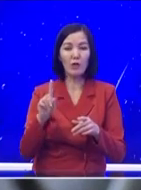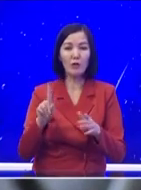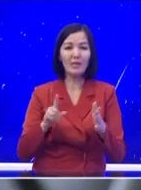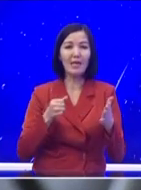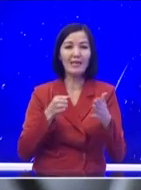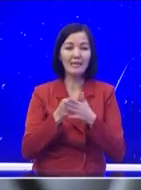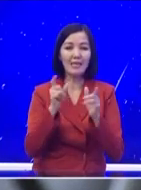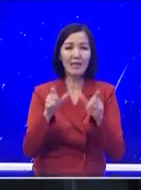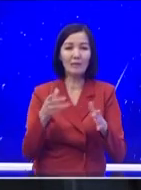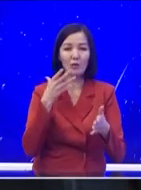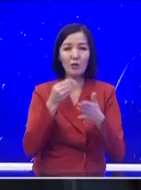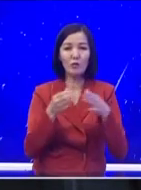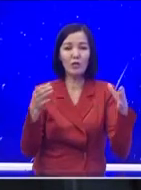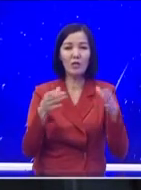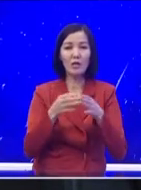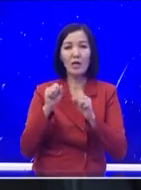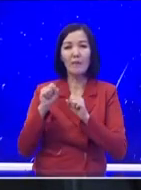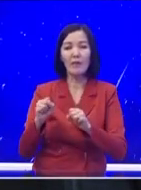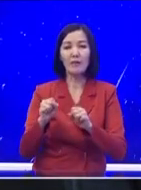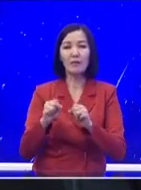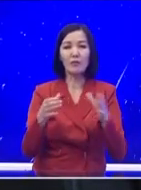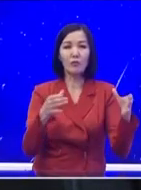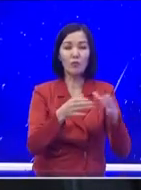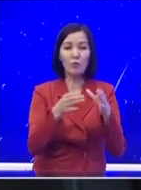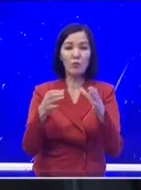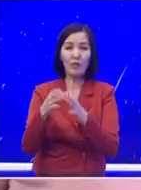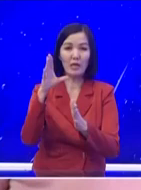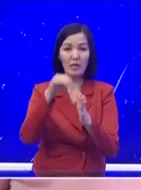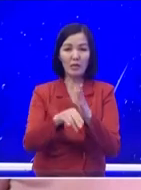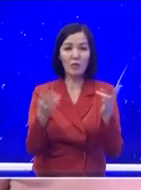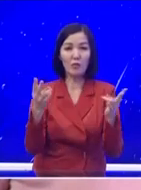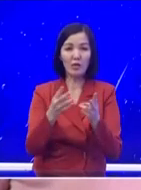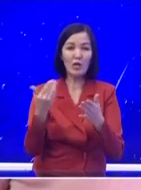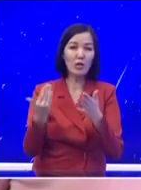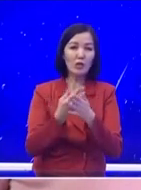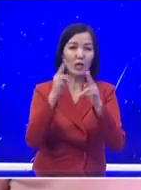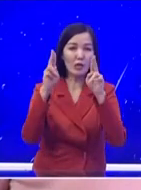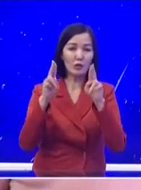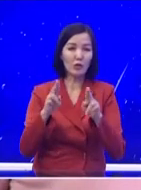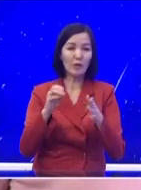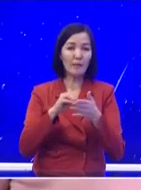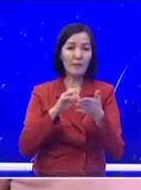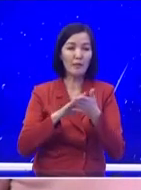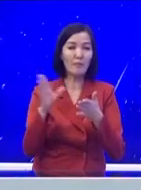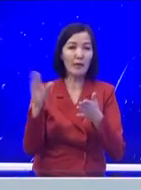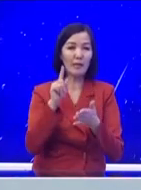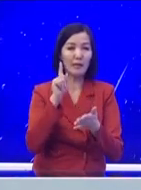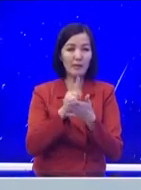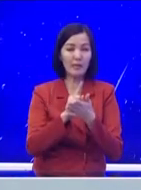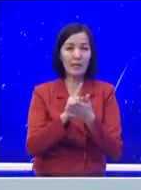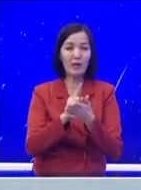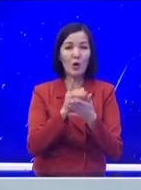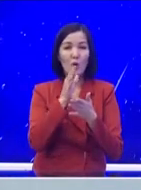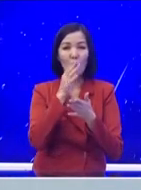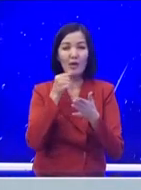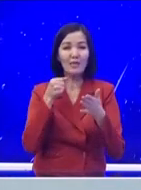дейін азаматтар өздерінің сақтандыру мәртебесін анықтаулары қажет. Жаңа жүйеге тіркелу барлығына міндетті. Ал бұл уақытқа